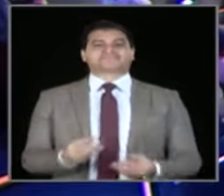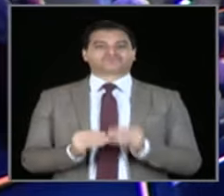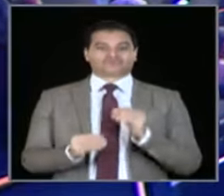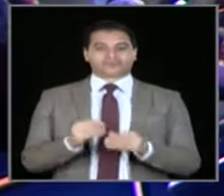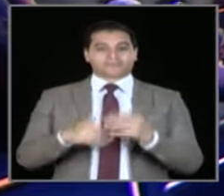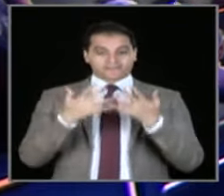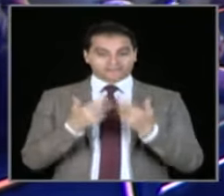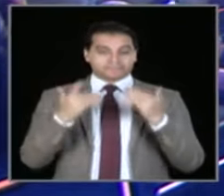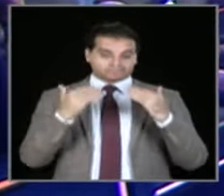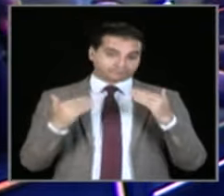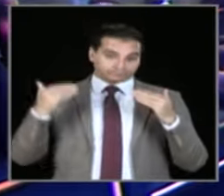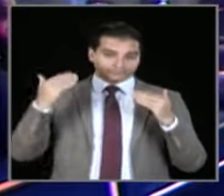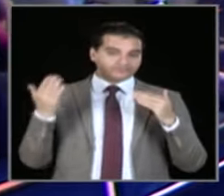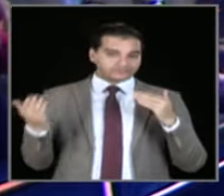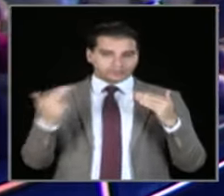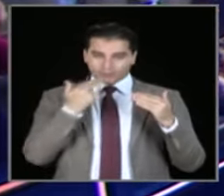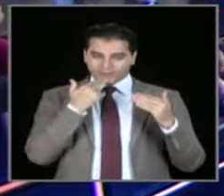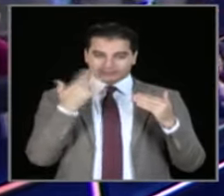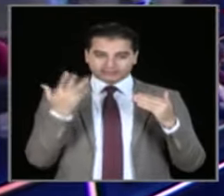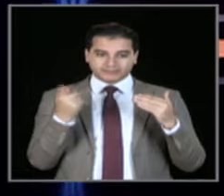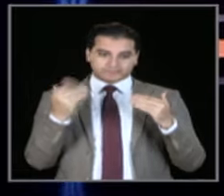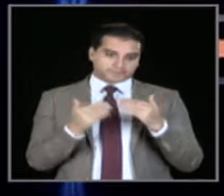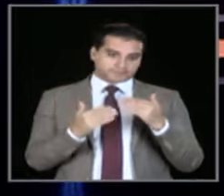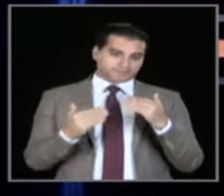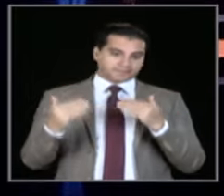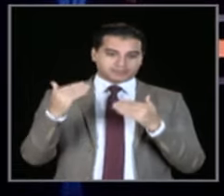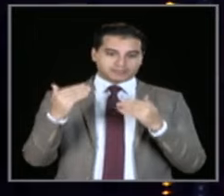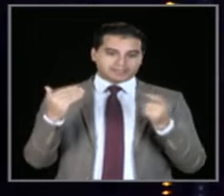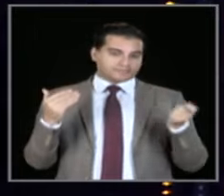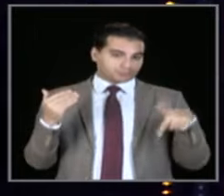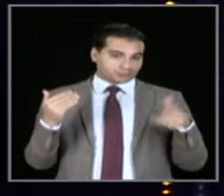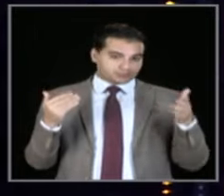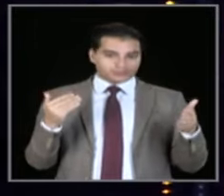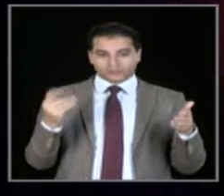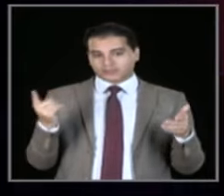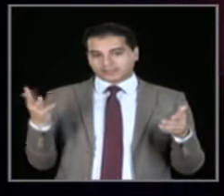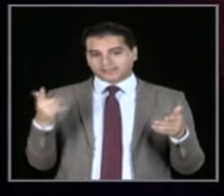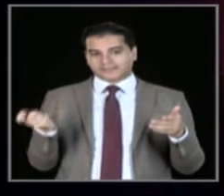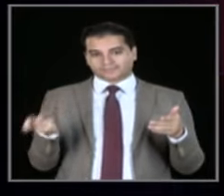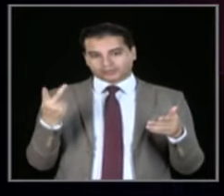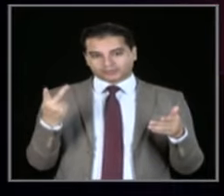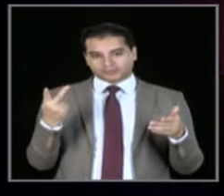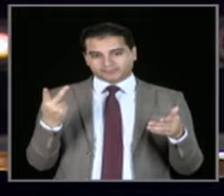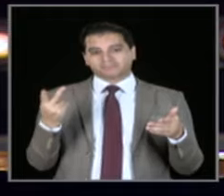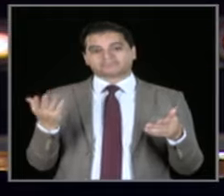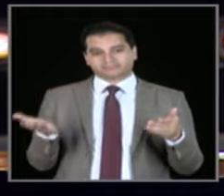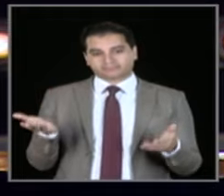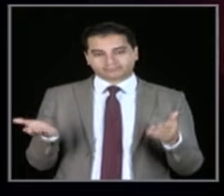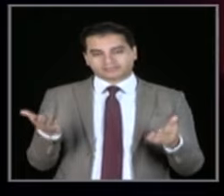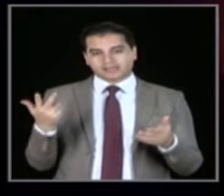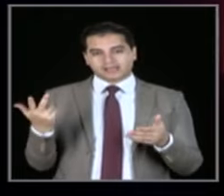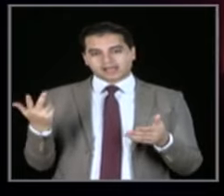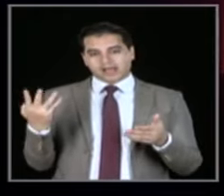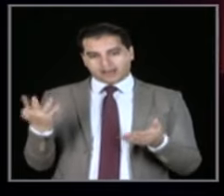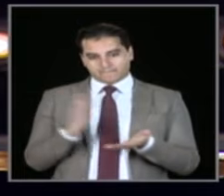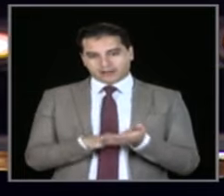الشباب تقدموا والنتيجة اتغيرت. محمد محمود كنتوا كام؟ 50. وكم إجابة صح؟